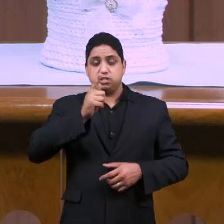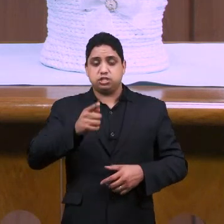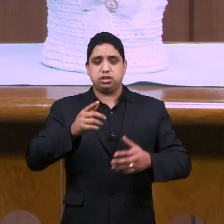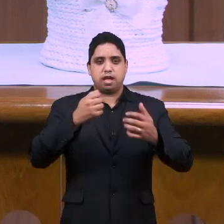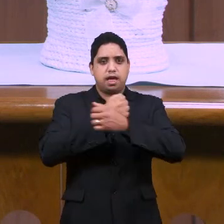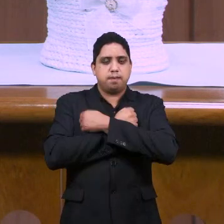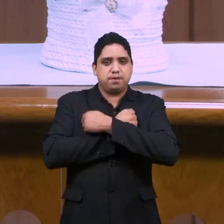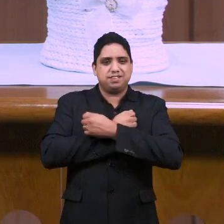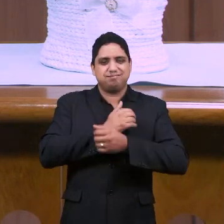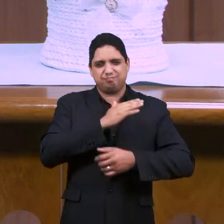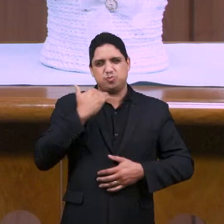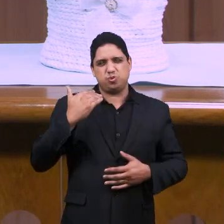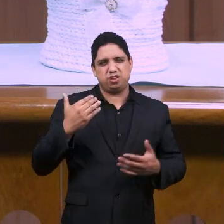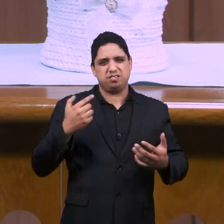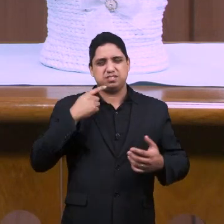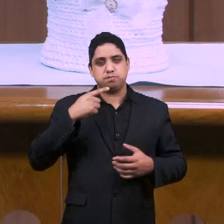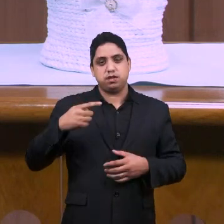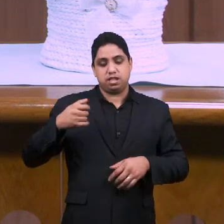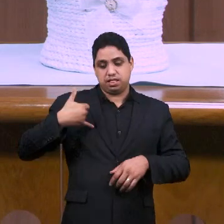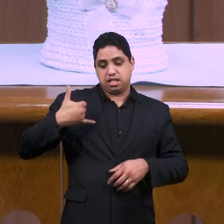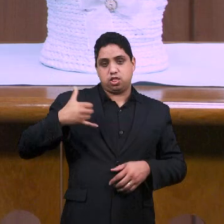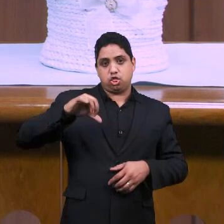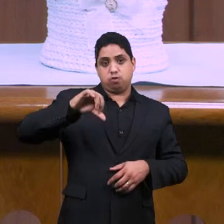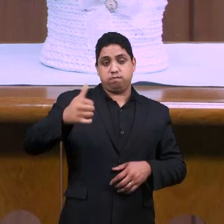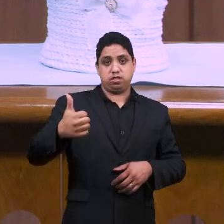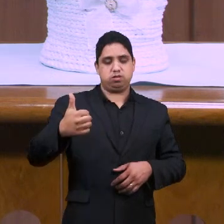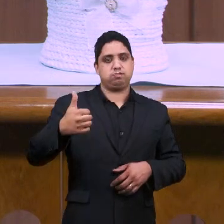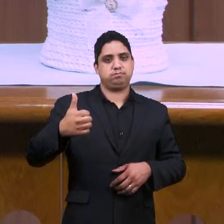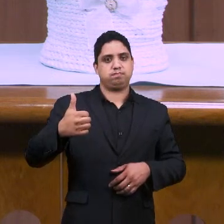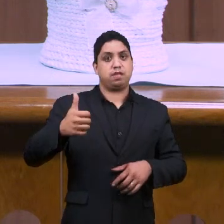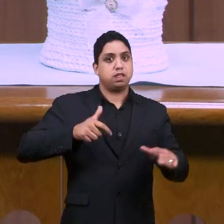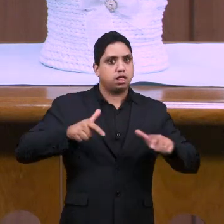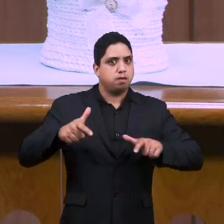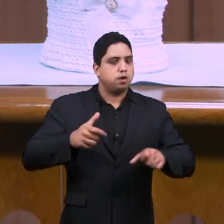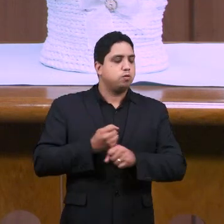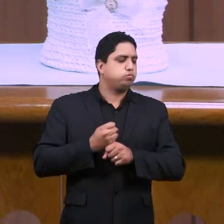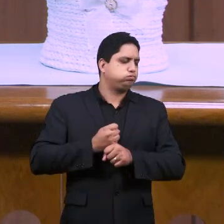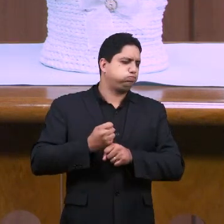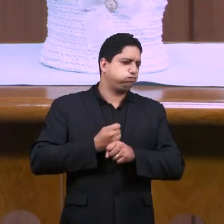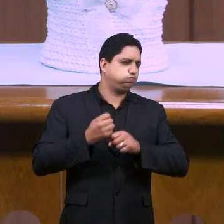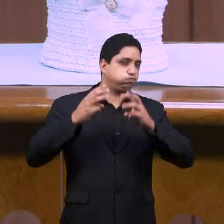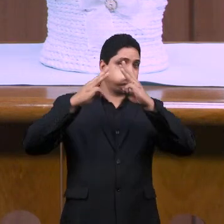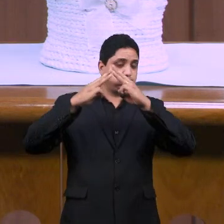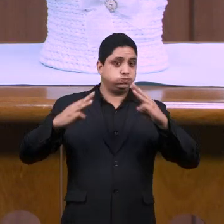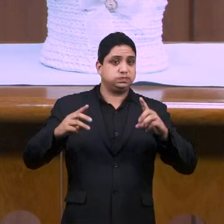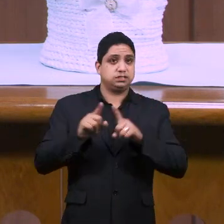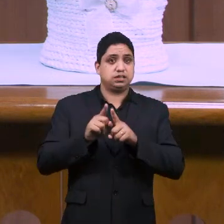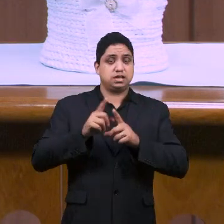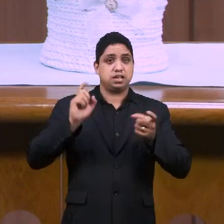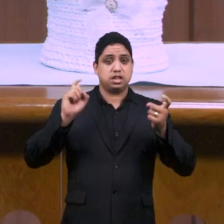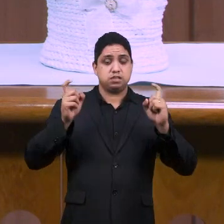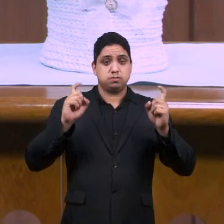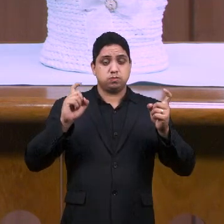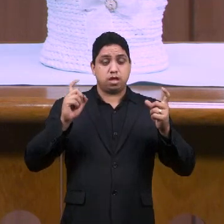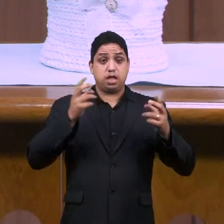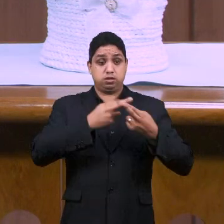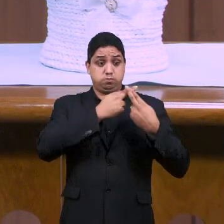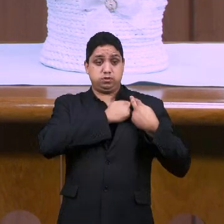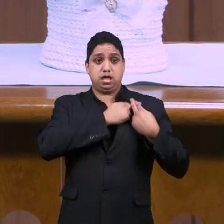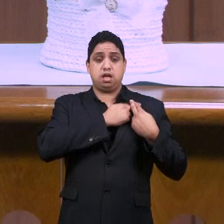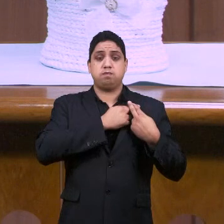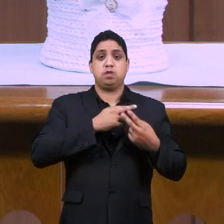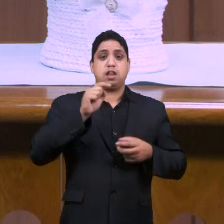Donc, le pasteur de envoie des salutations à la famille de ce frère qui est parti vers le Seigneur. Il a